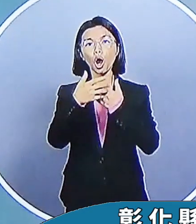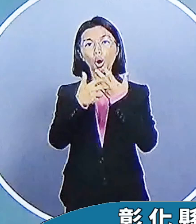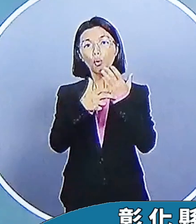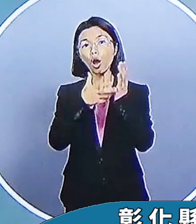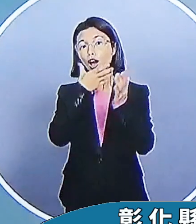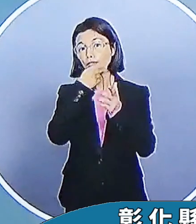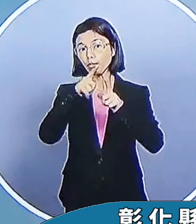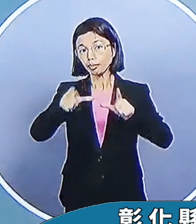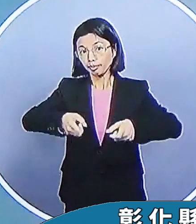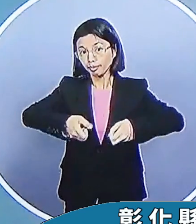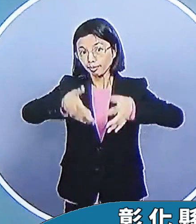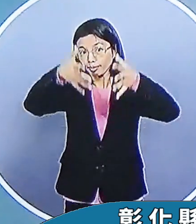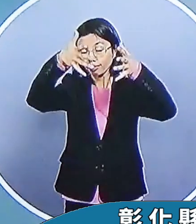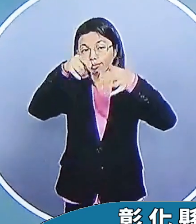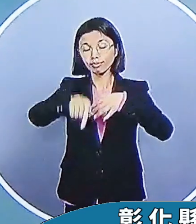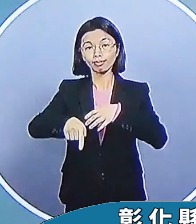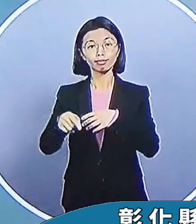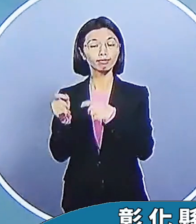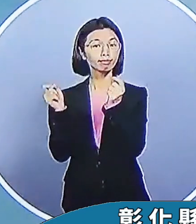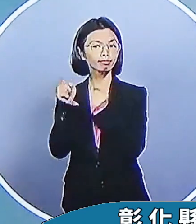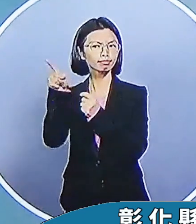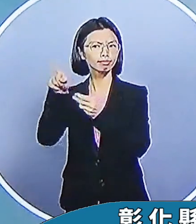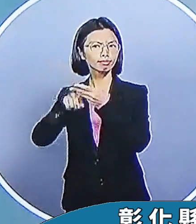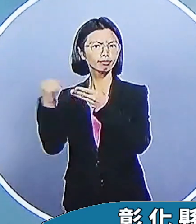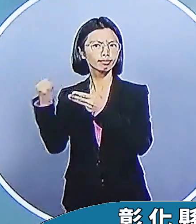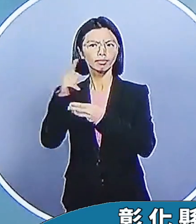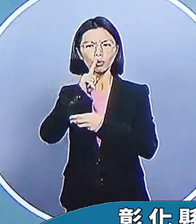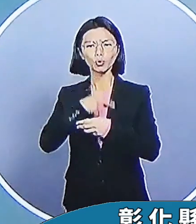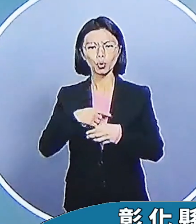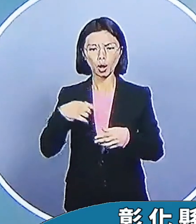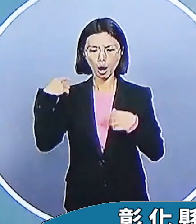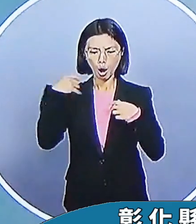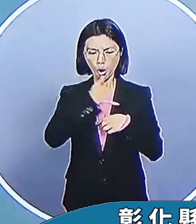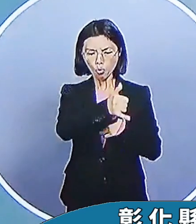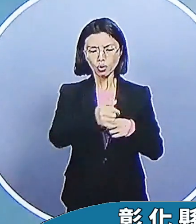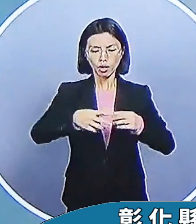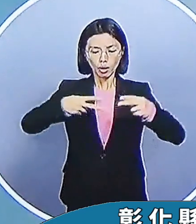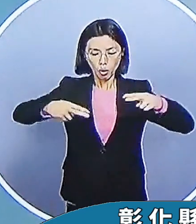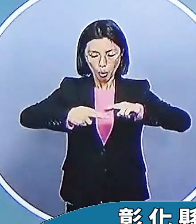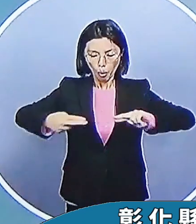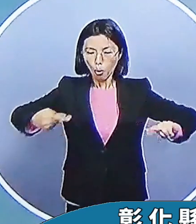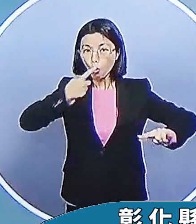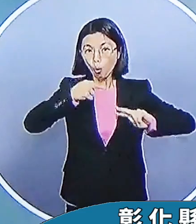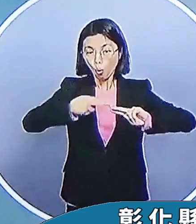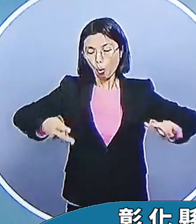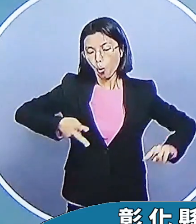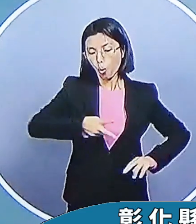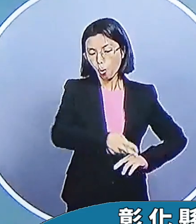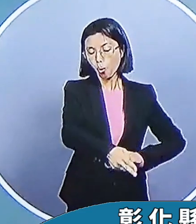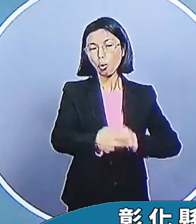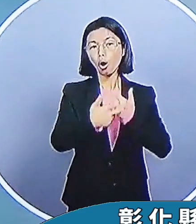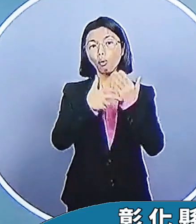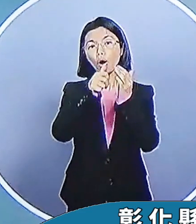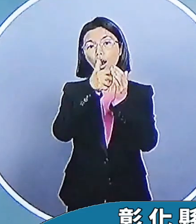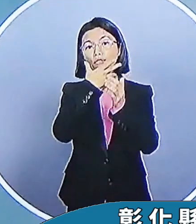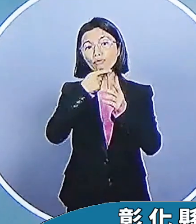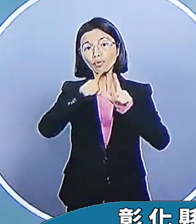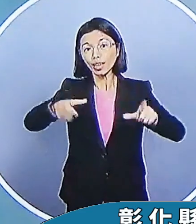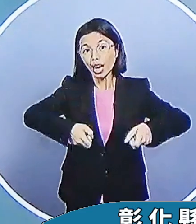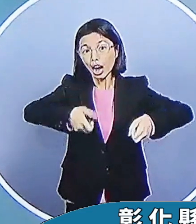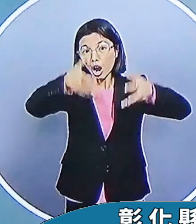楼，即。最近王惠美馆长一直在增彩，就是咱彰化县有足侪即卫福大楼，拢一直